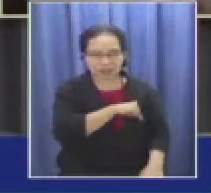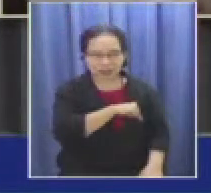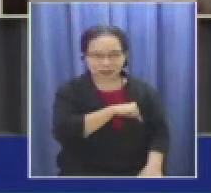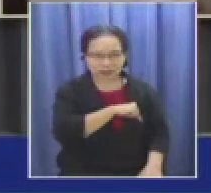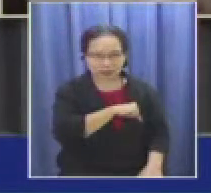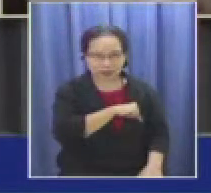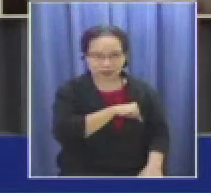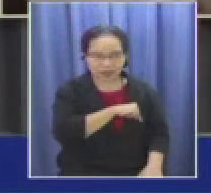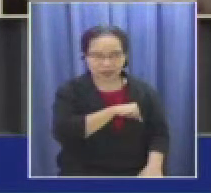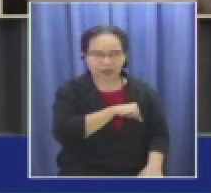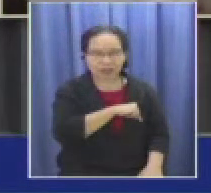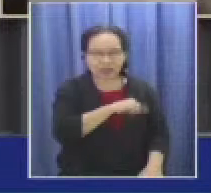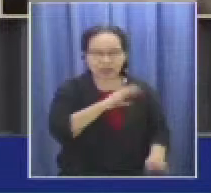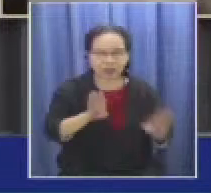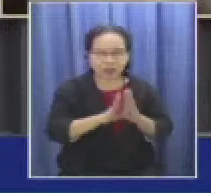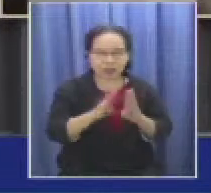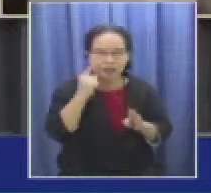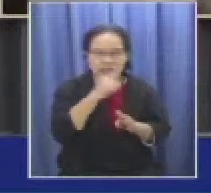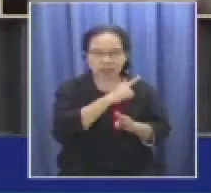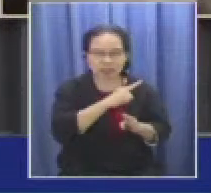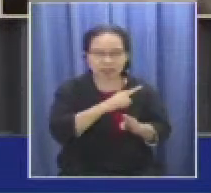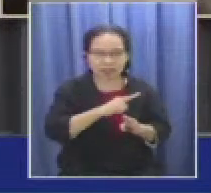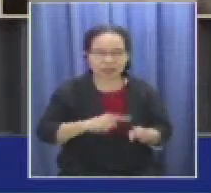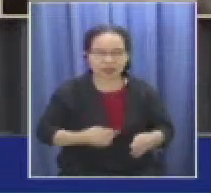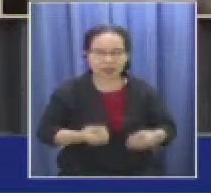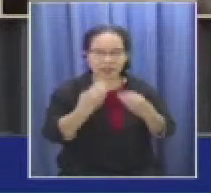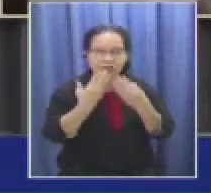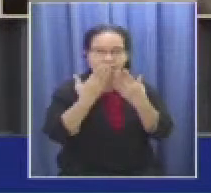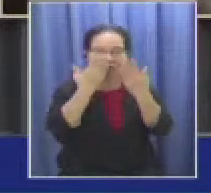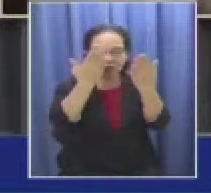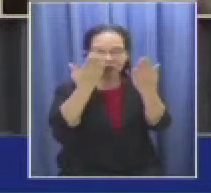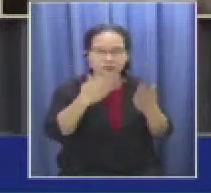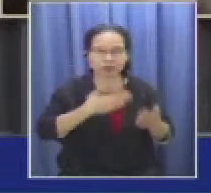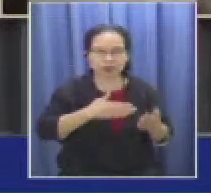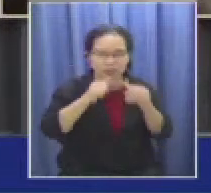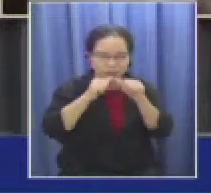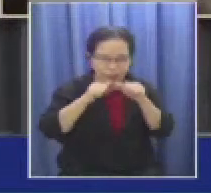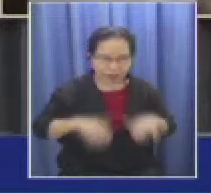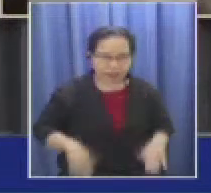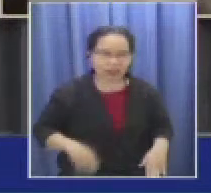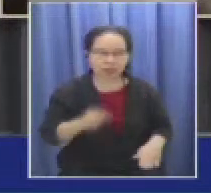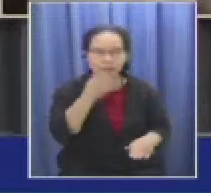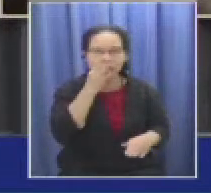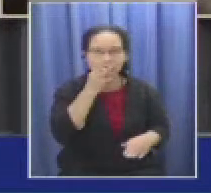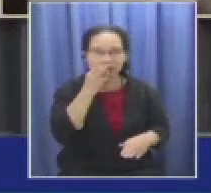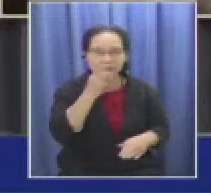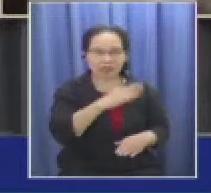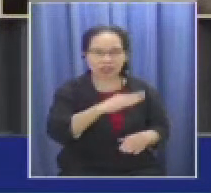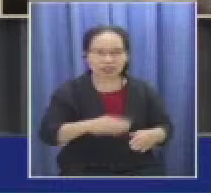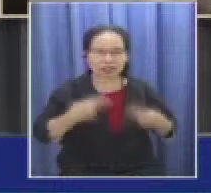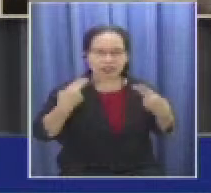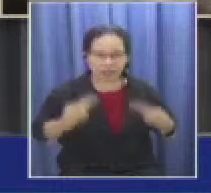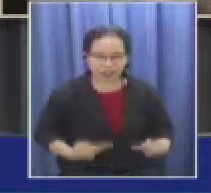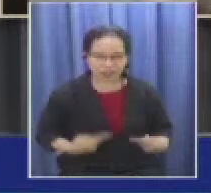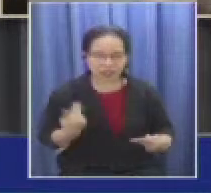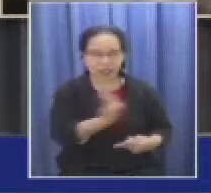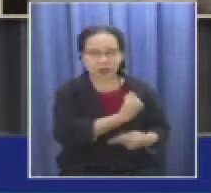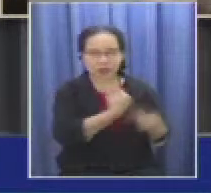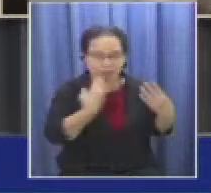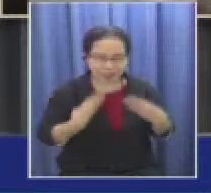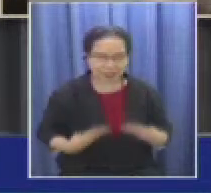nteɛ na nya aduane kronkron ma wo a katawani akase Awurade yɛda wase wa adom